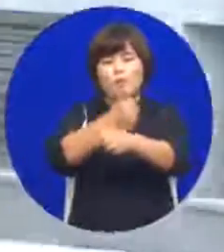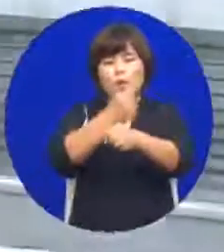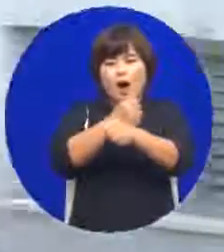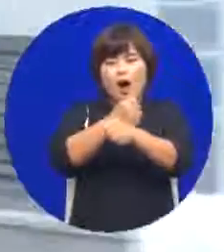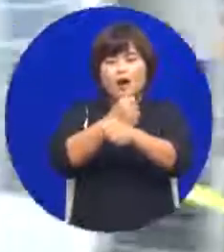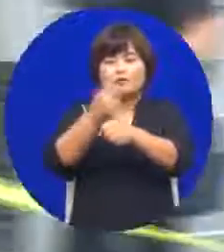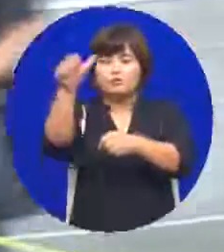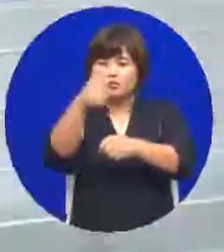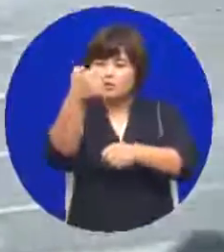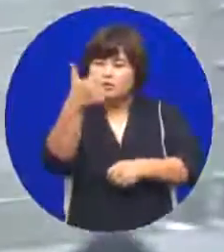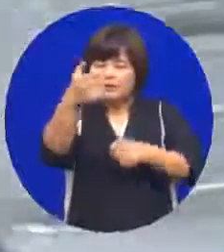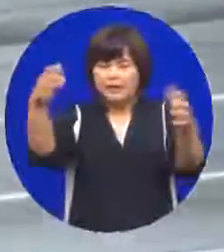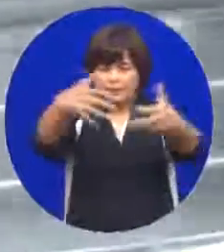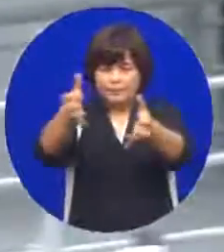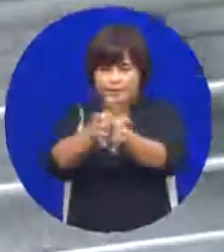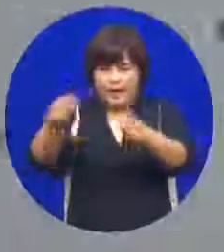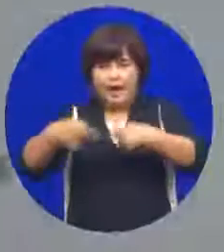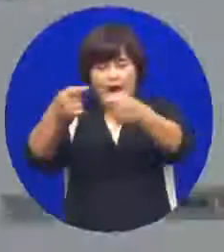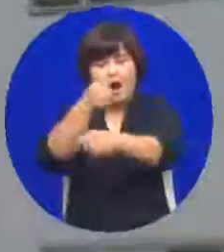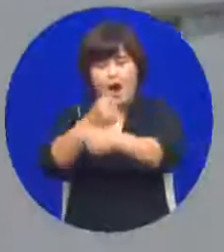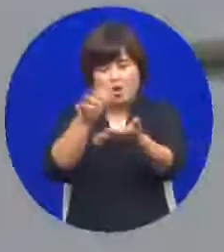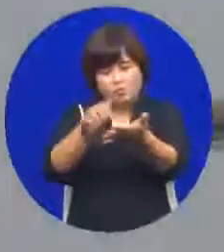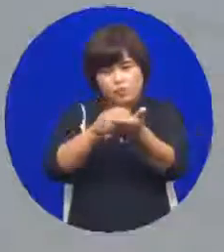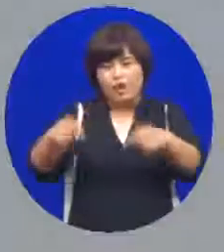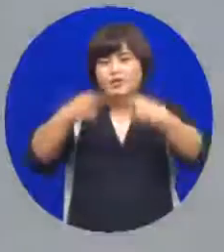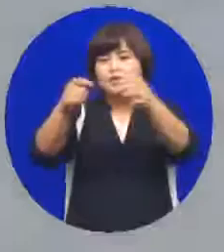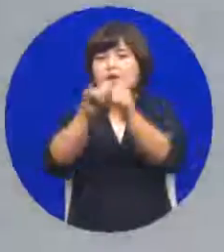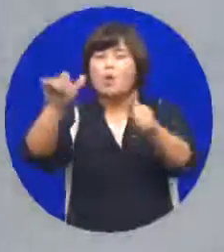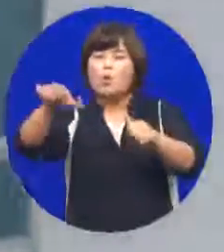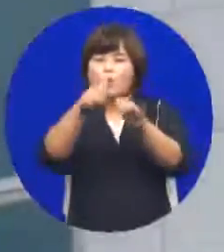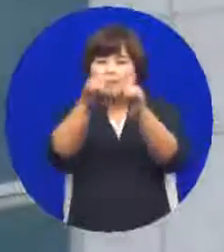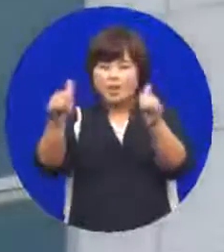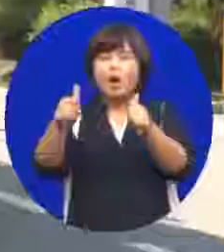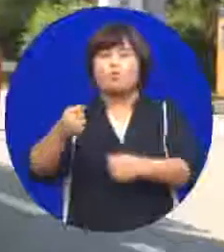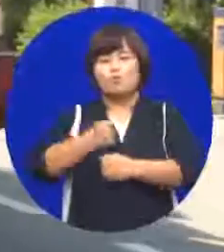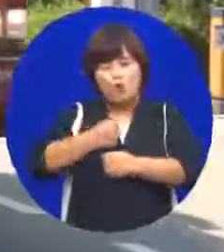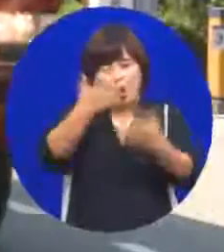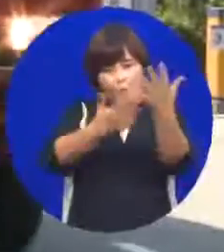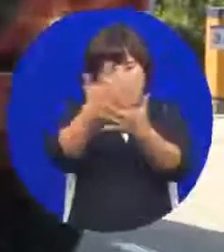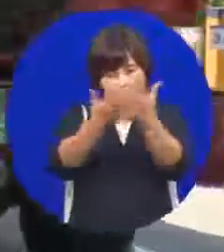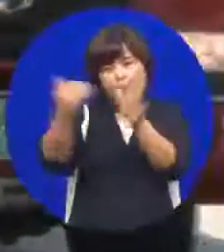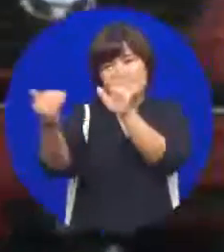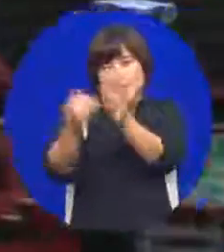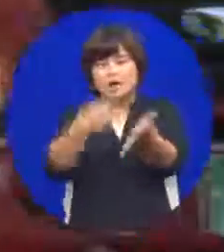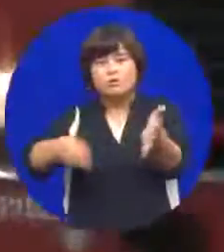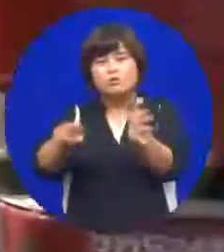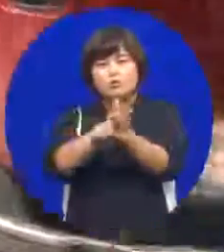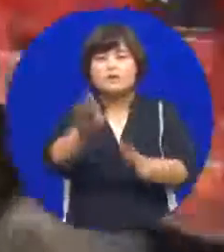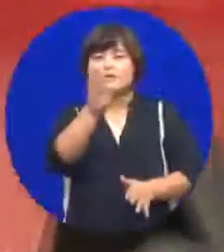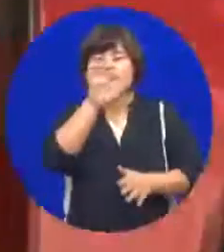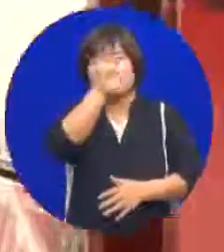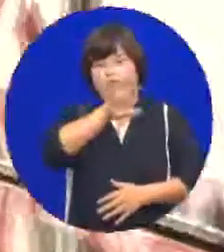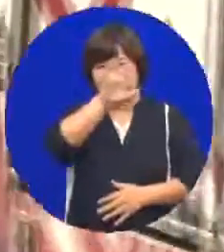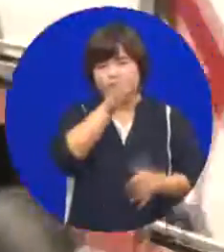172연대 3대대 등 55개 기관 및 단체에서 500여 명이 참여해 적의 무력, 화학, 방화 등의 테러에 대비하기